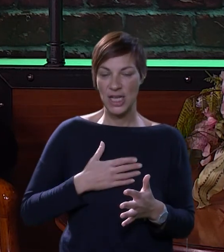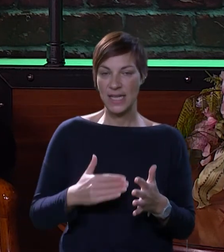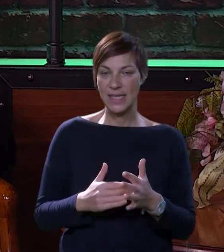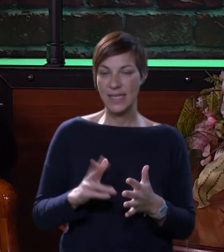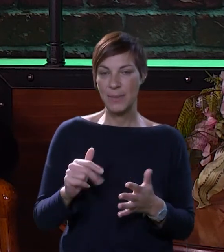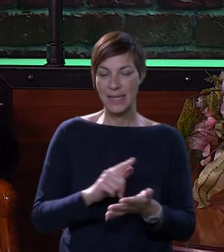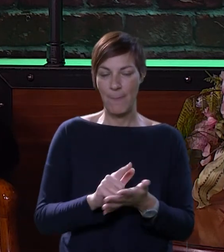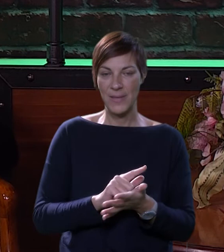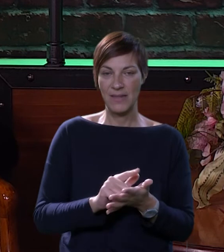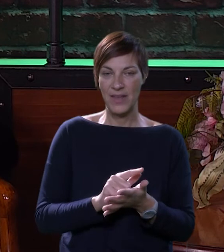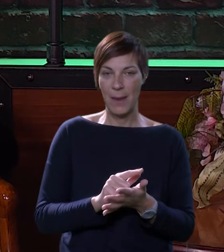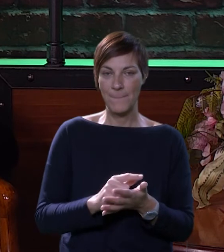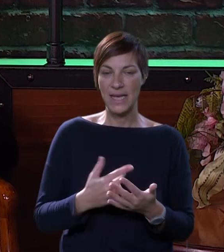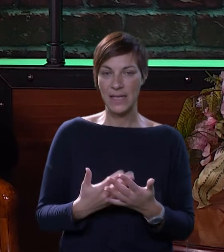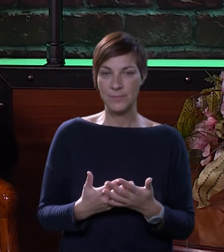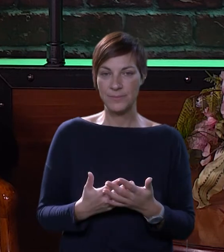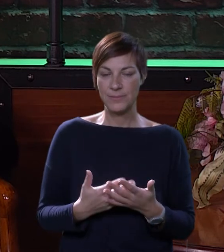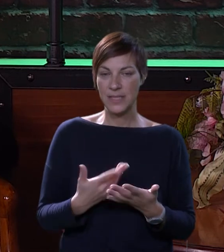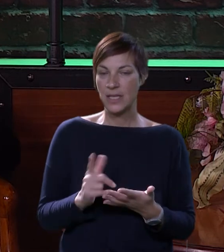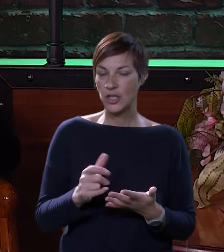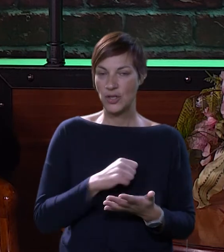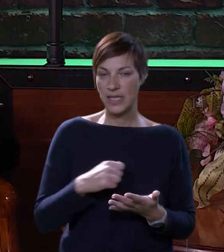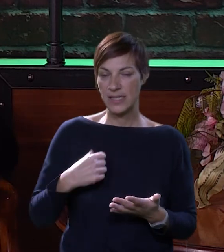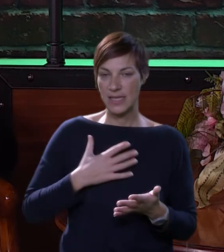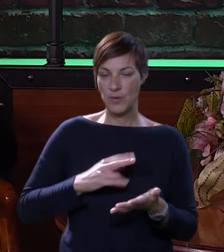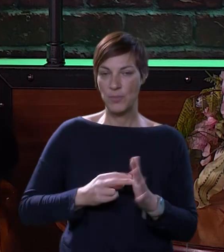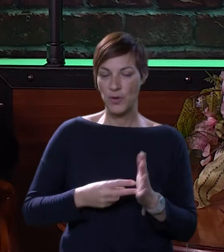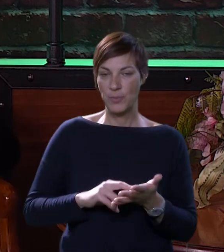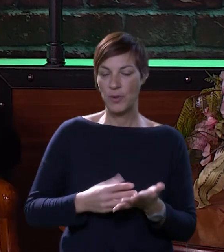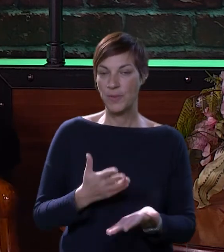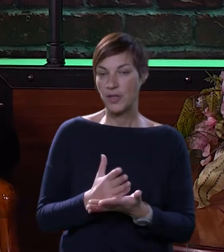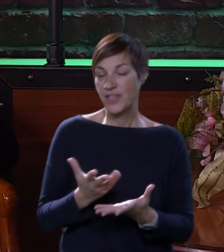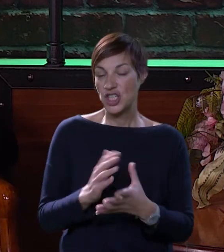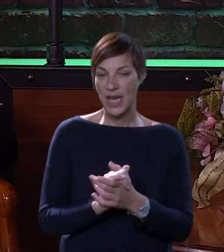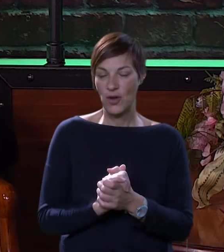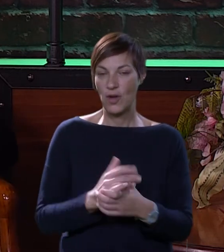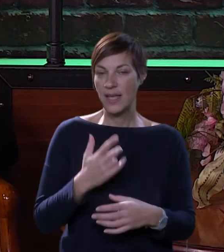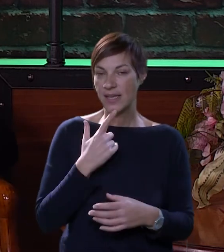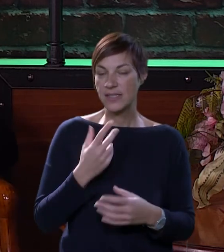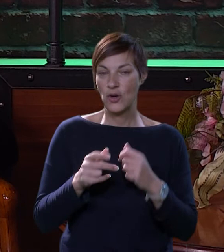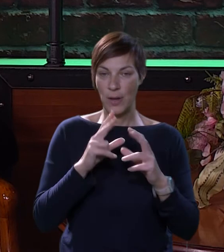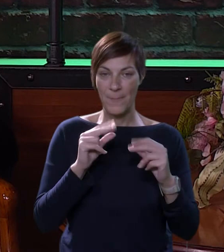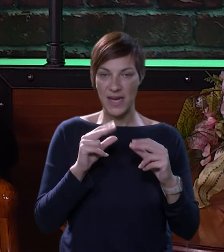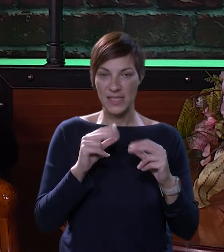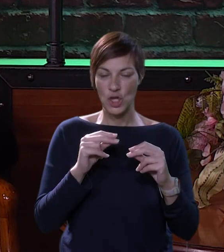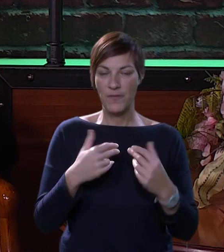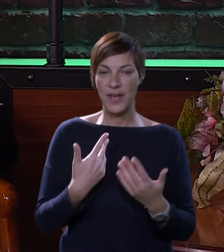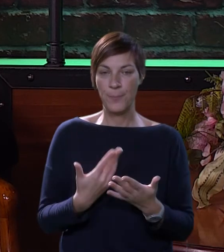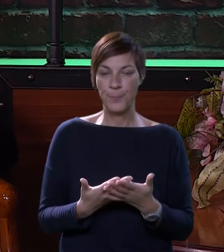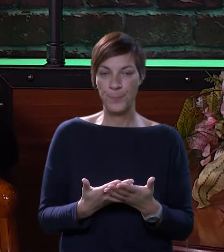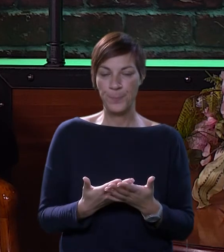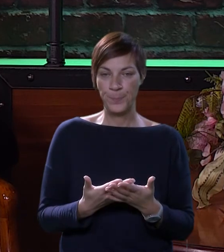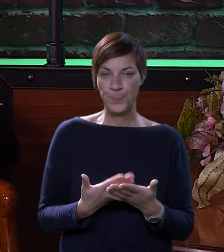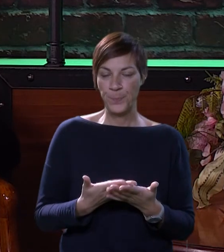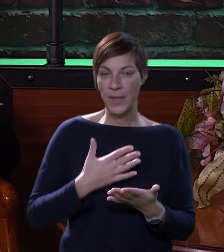i trebate imati vremena. To nije samo moj problem, to je problem većine kolega s kojima razgovaram. Tako